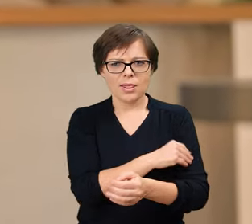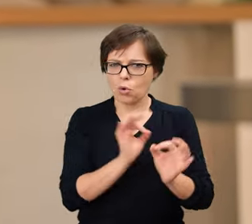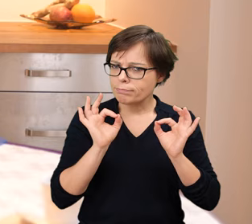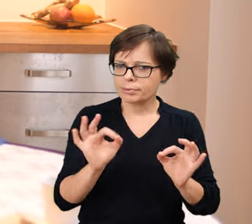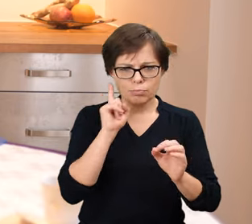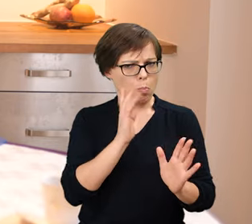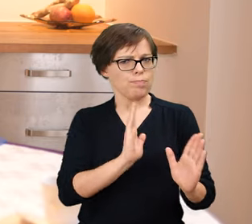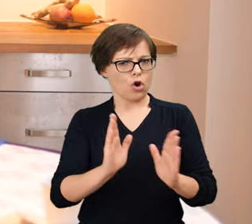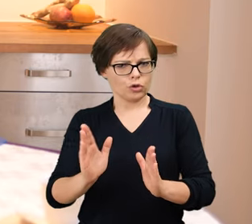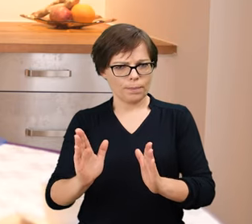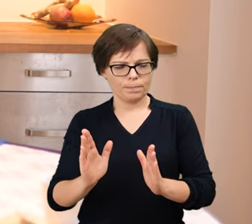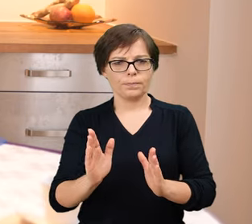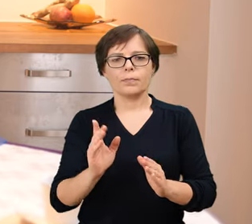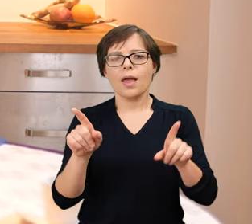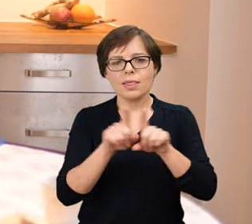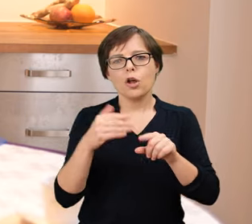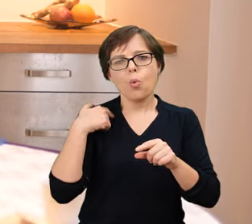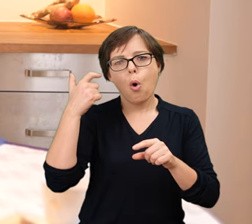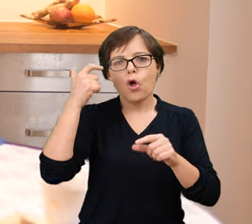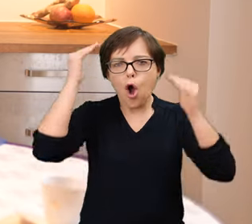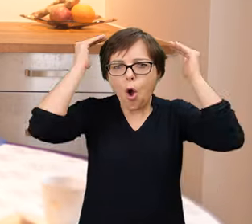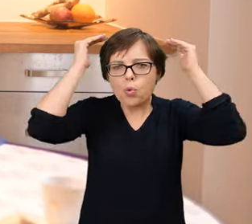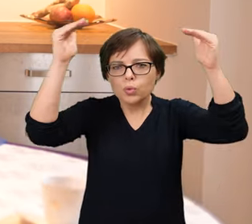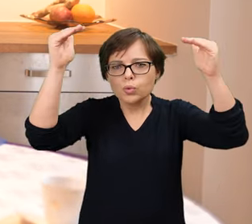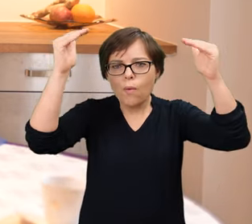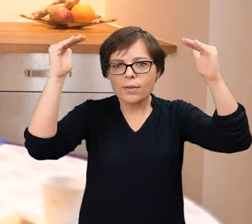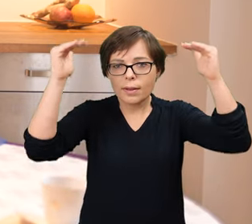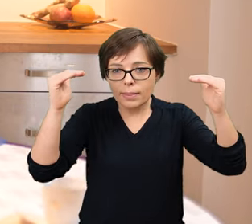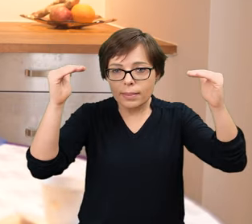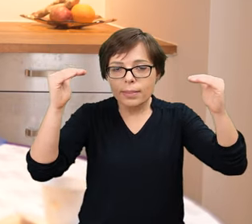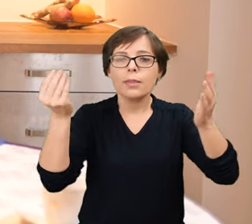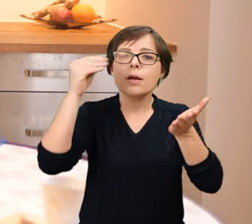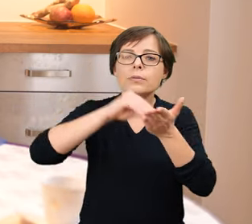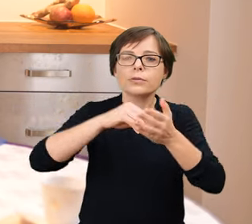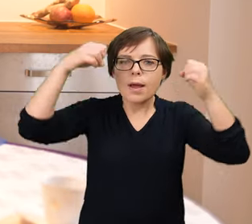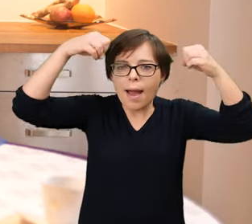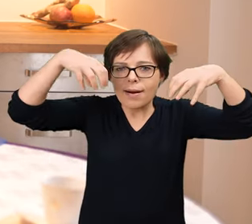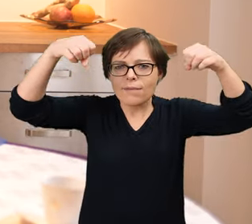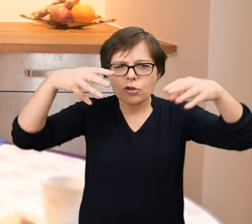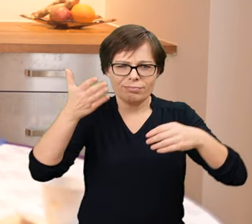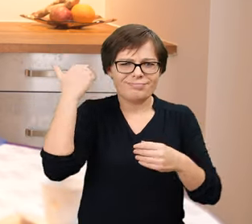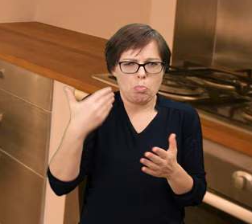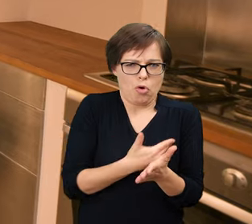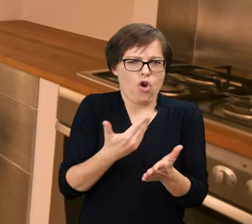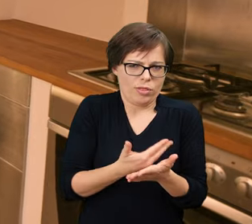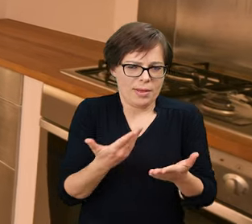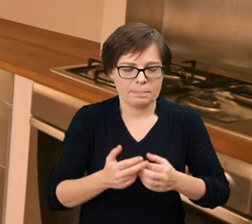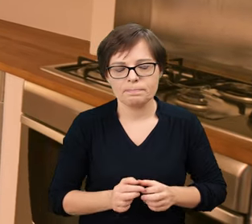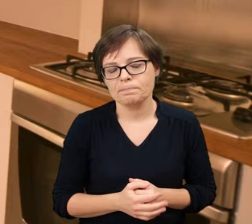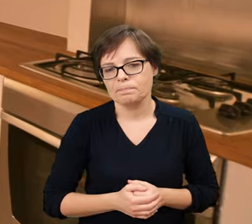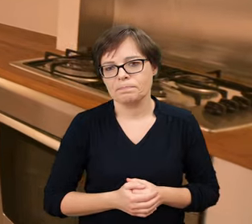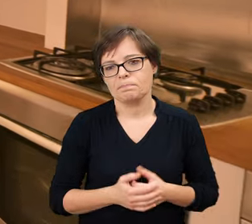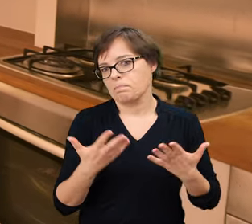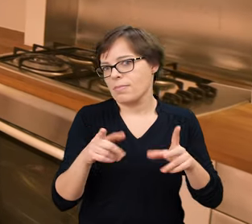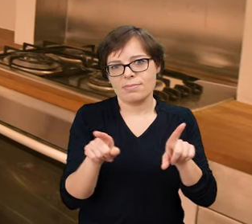porządna. Tu był częściowo podwieszany sufit takimi reflektorkami, jak to było wtedy w modzie.